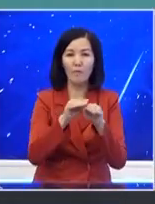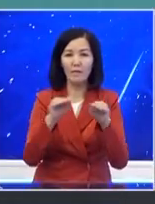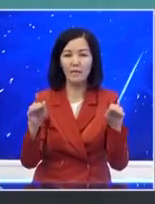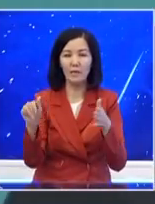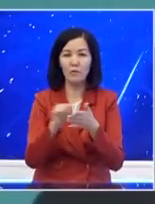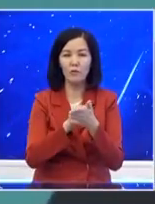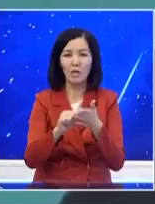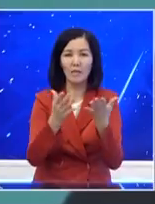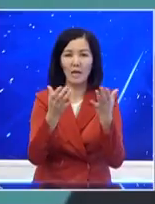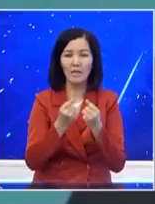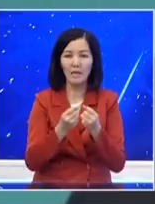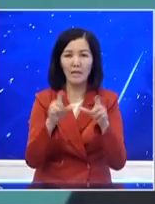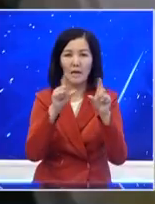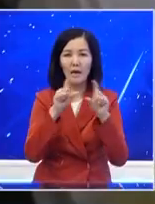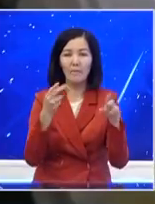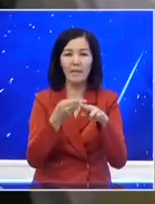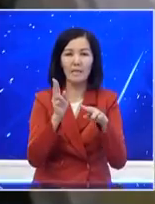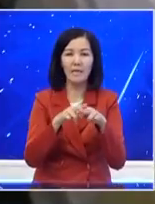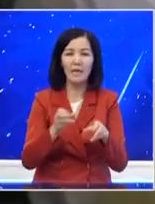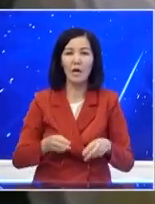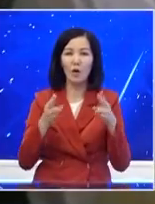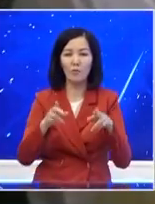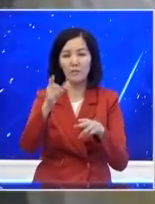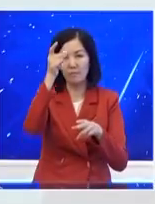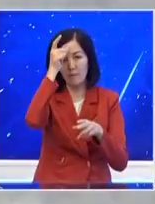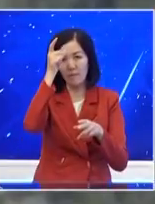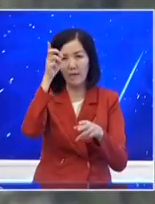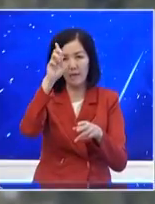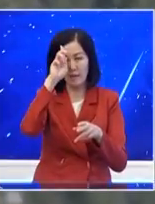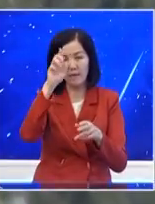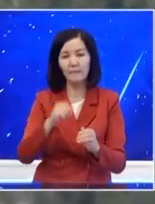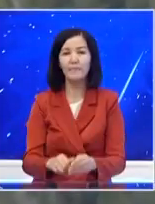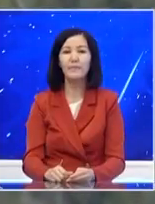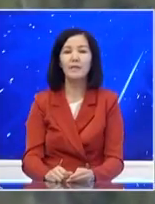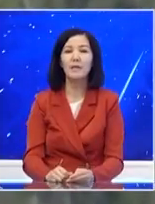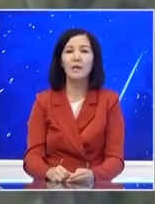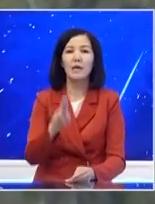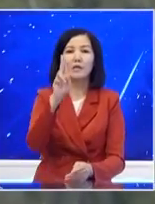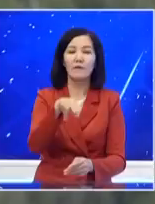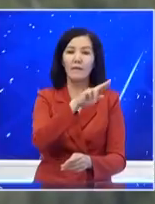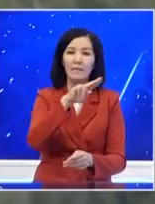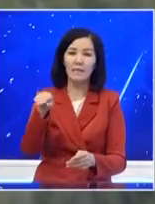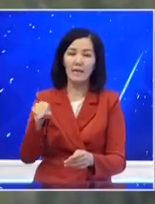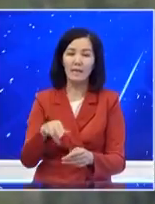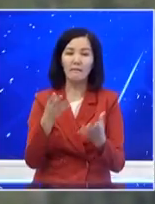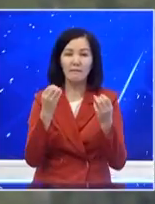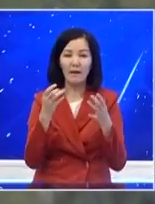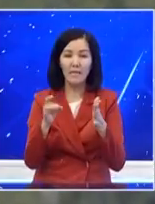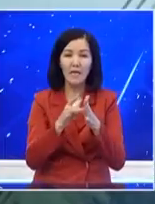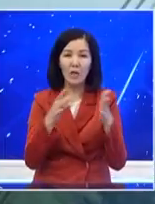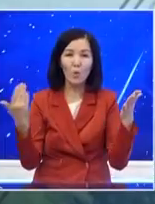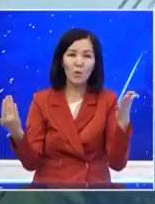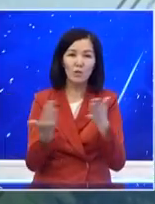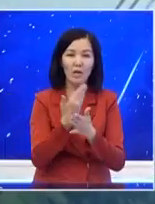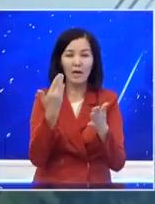деңгейде сертификатталған объектілері көп. Ең қауіпсіз ел. Швейцариялық Фредди Нок тағыда рекорд